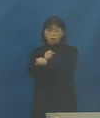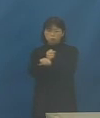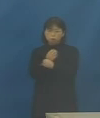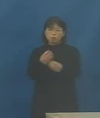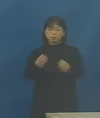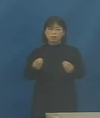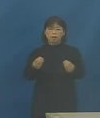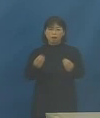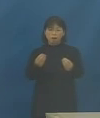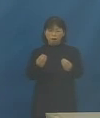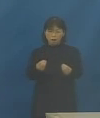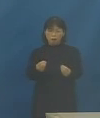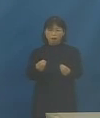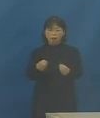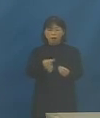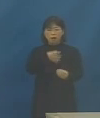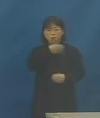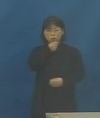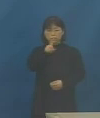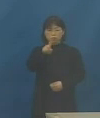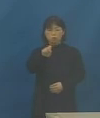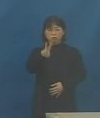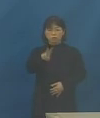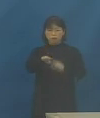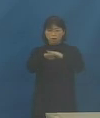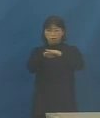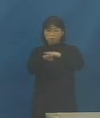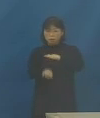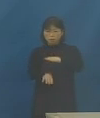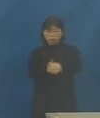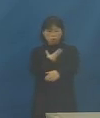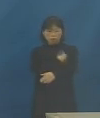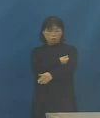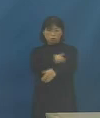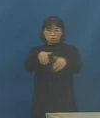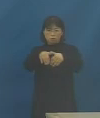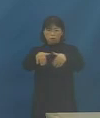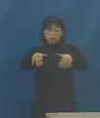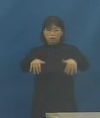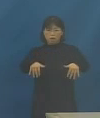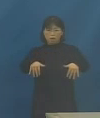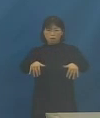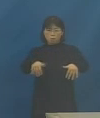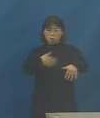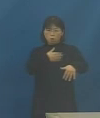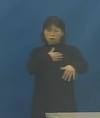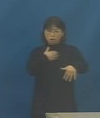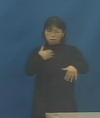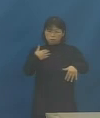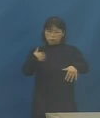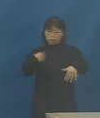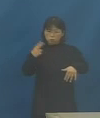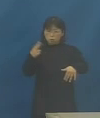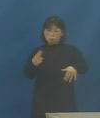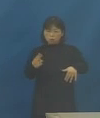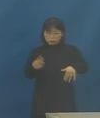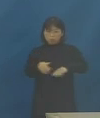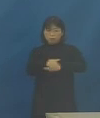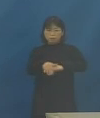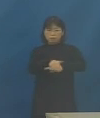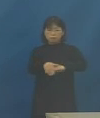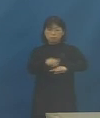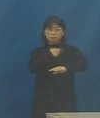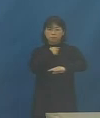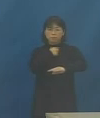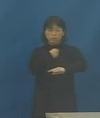ながらa その12歳未満の雪舟の体制というものも可能なように設計をしてまいりたい